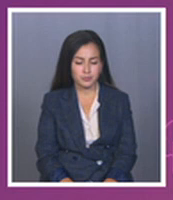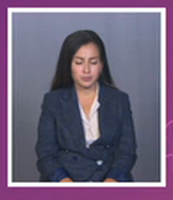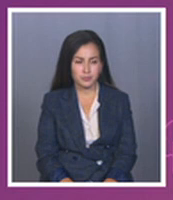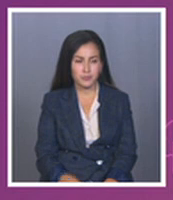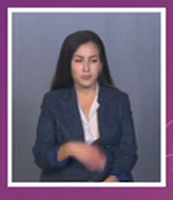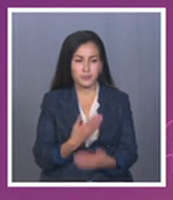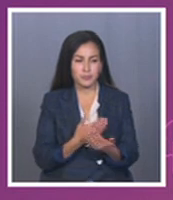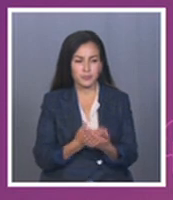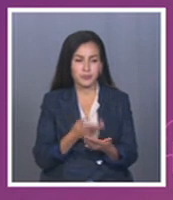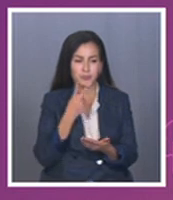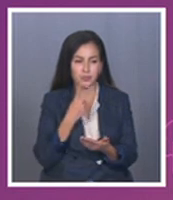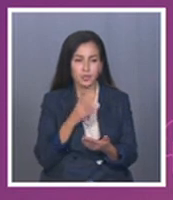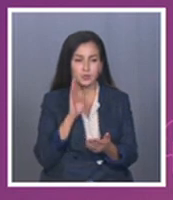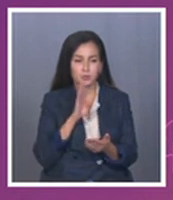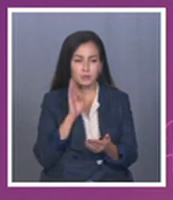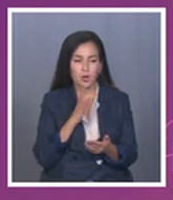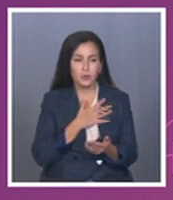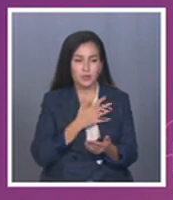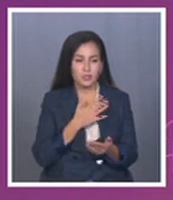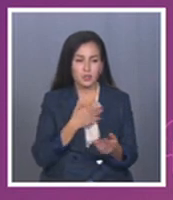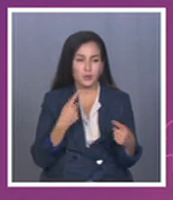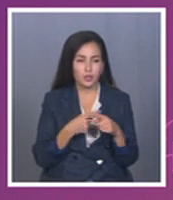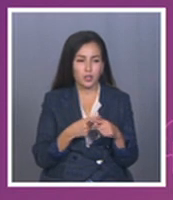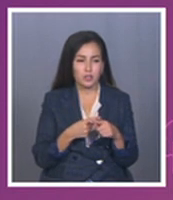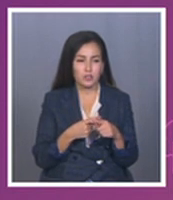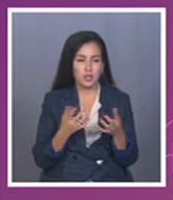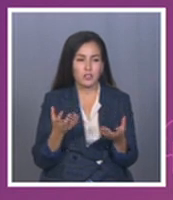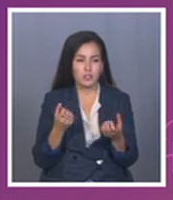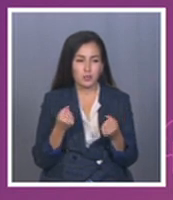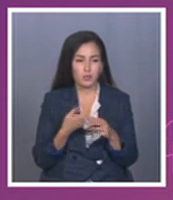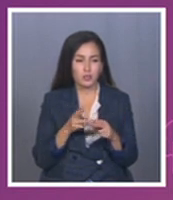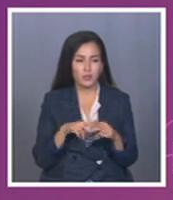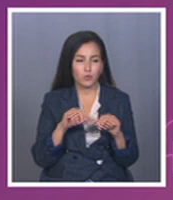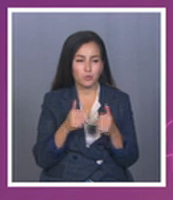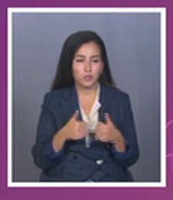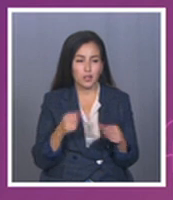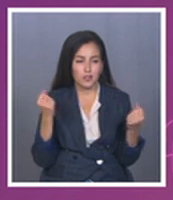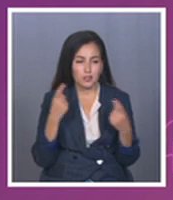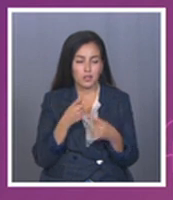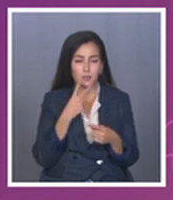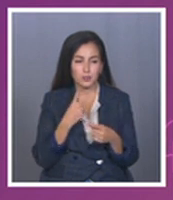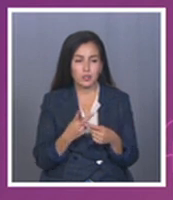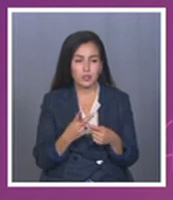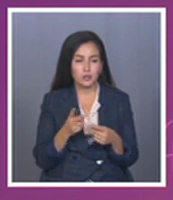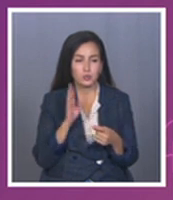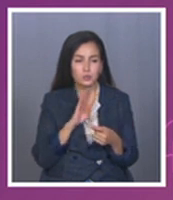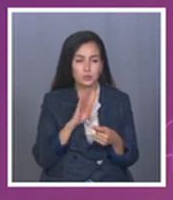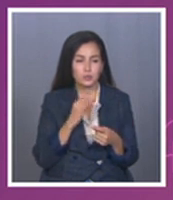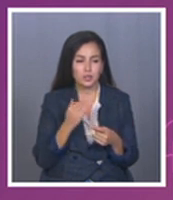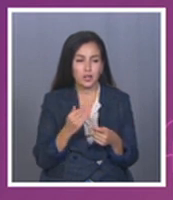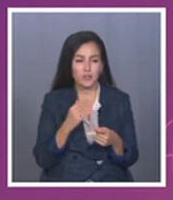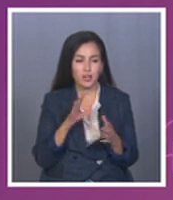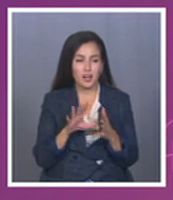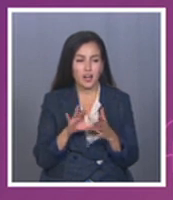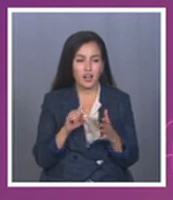Мысал ретінде, сутек пен оттектен тұратын қосылысты алып, оның формуласын анықтап көрейік. Сутектің валенттілігі 1-ге